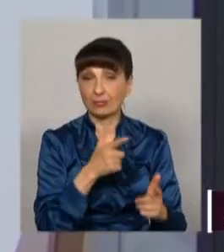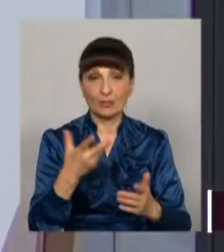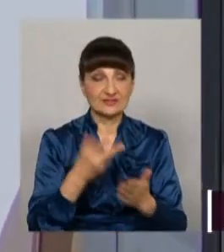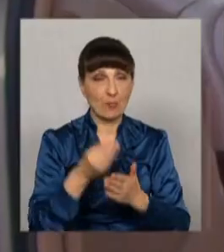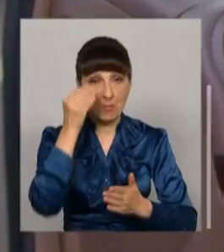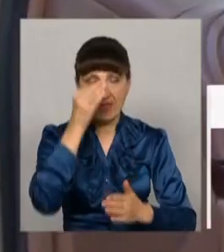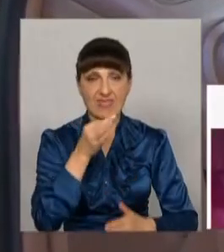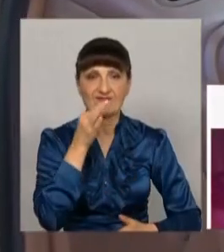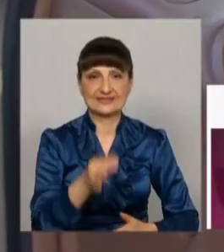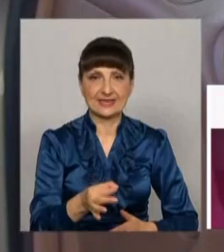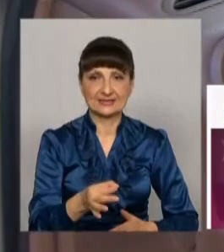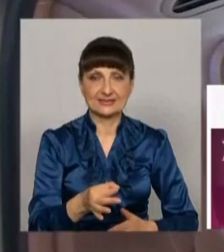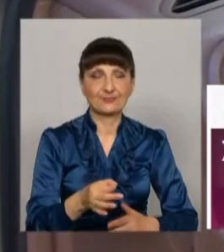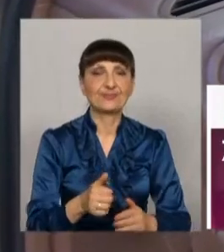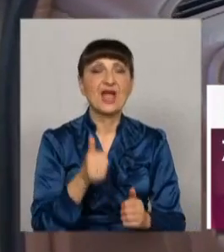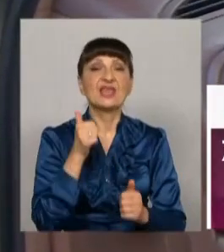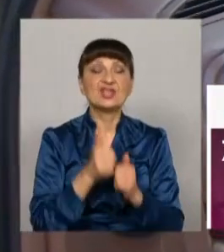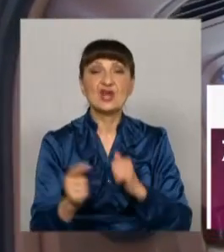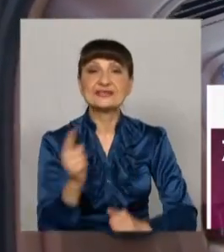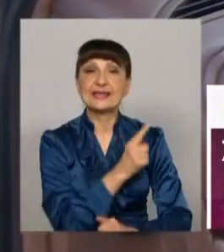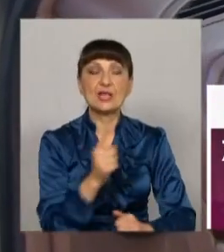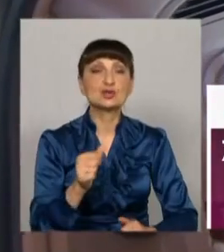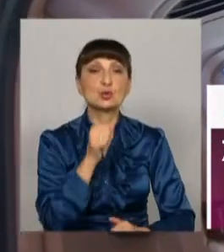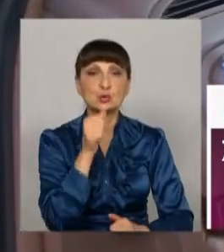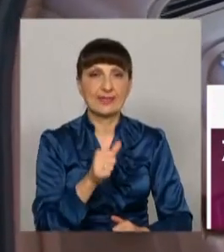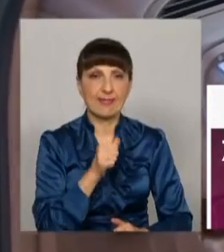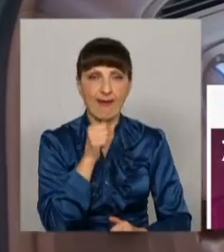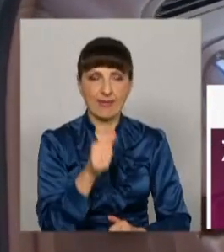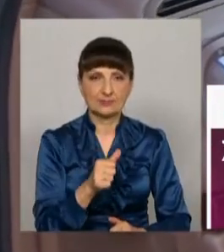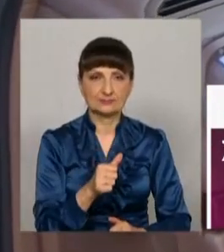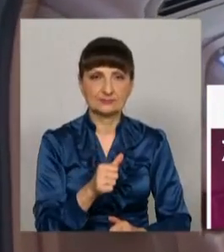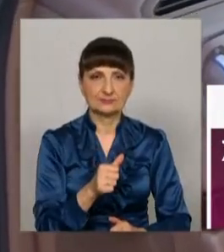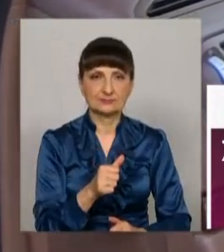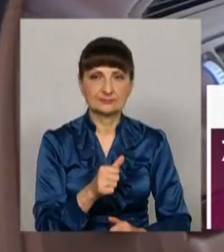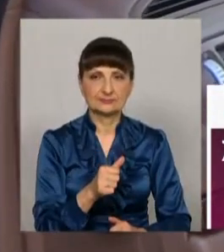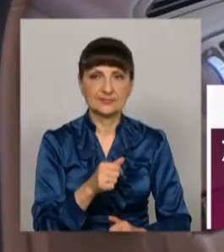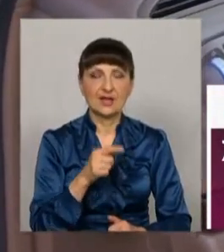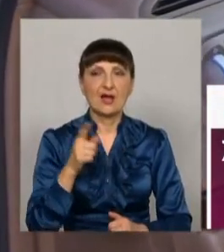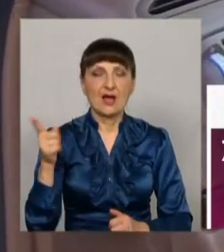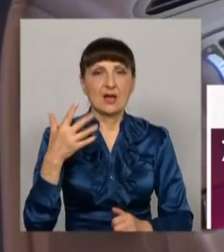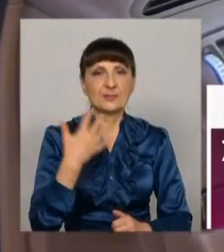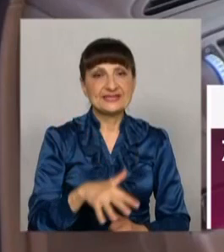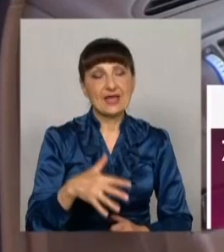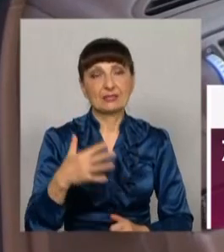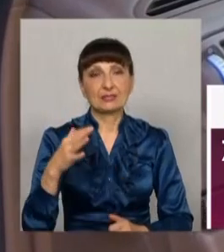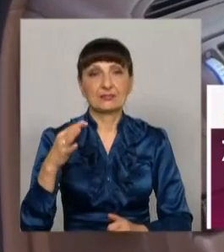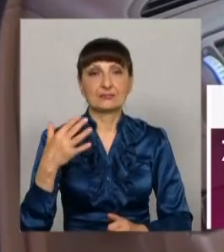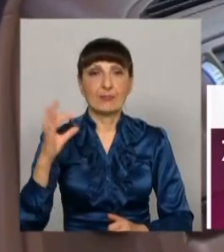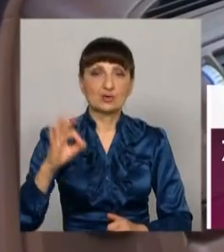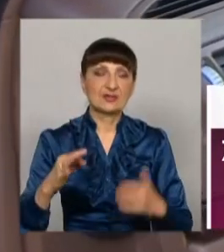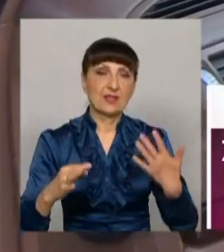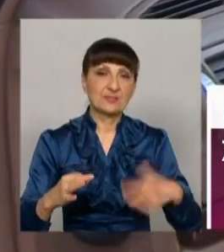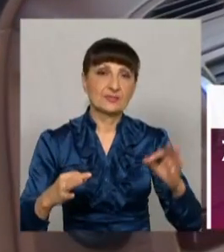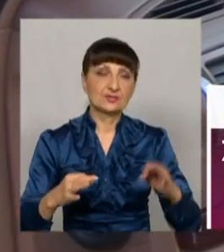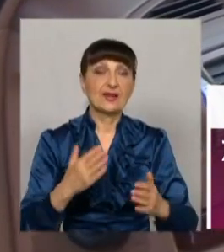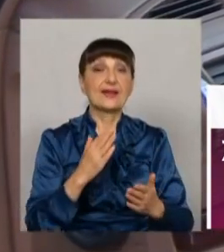предложения. Часто в Кустанай езжу. Там, как бы, скажем, 50 на 50. Где-то